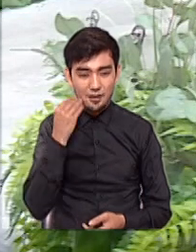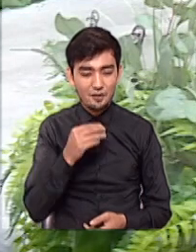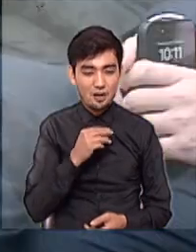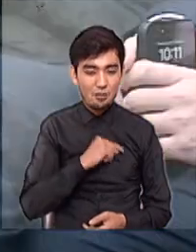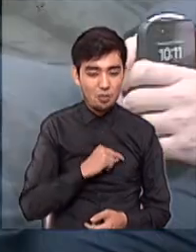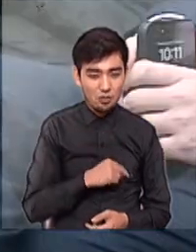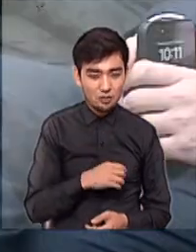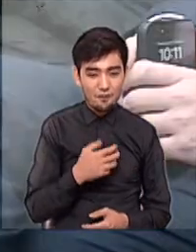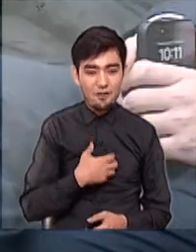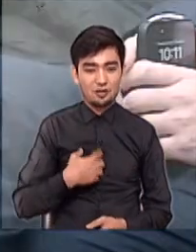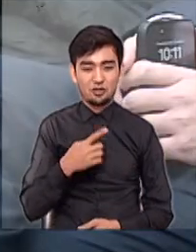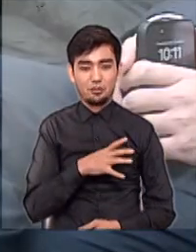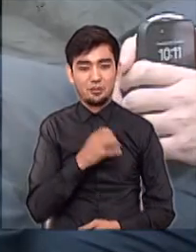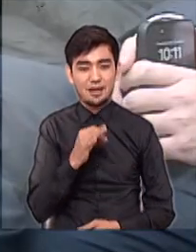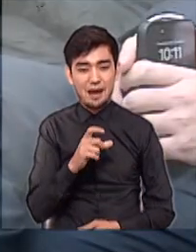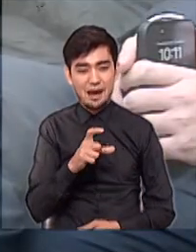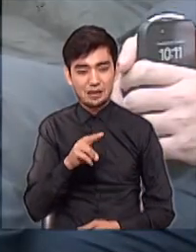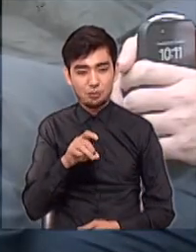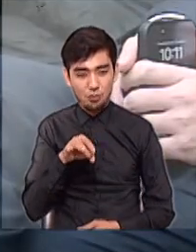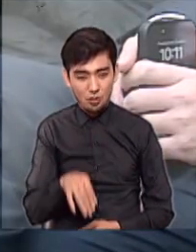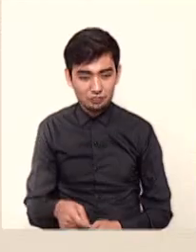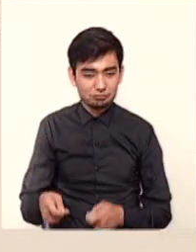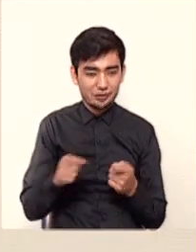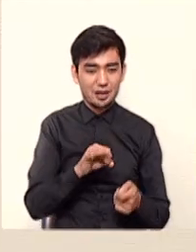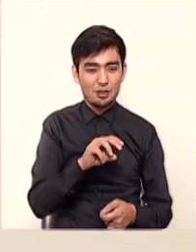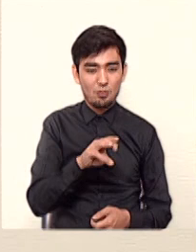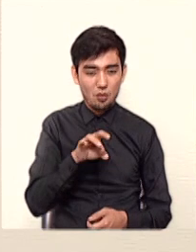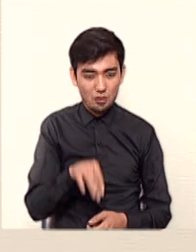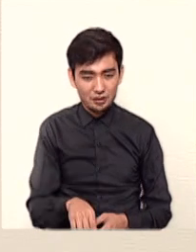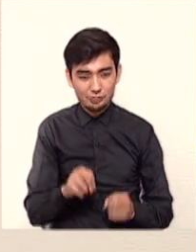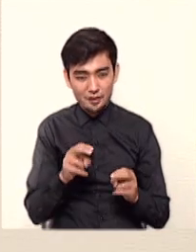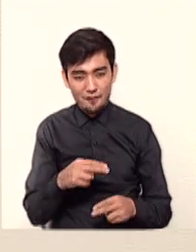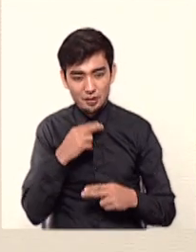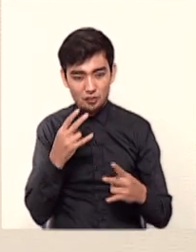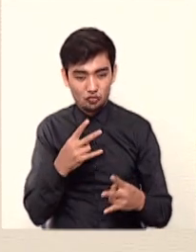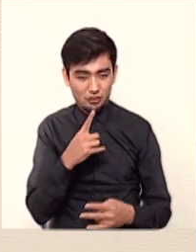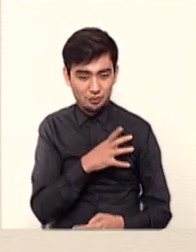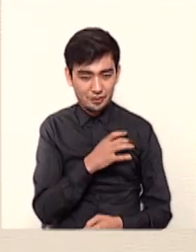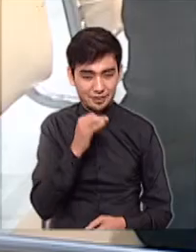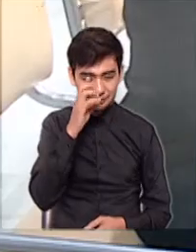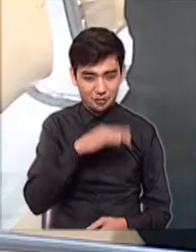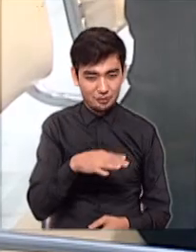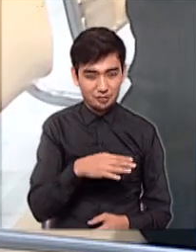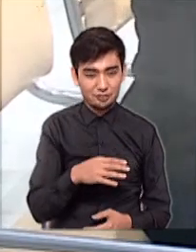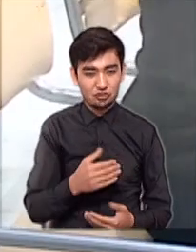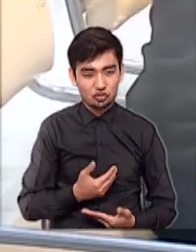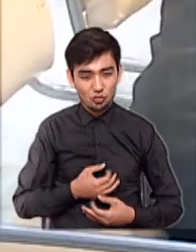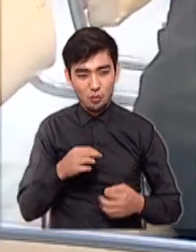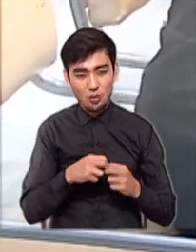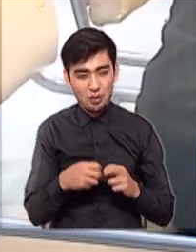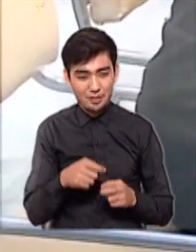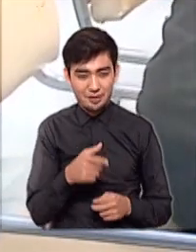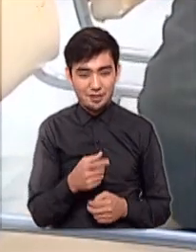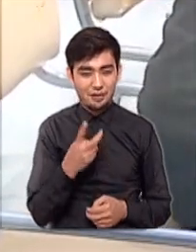дайындаудың маңызы зор деп санайды. Әрі экспорт пен импорт мәселесі де жіті бақылауда болу керек дейді. Өйткені елдің әлеуметтік ахуалы осы екі